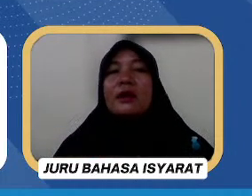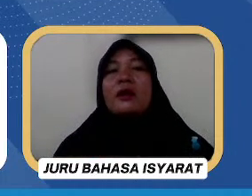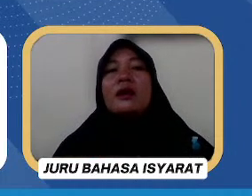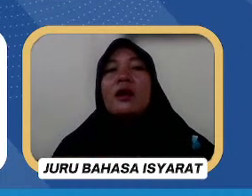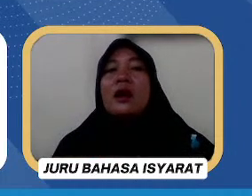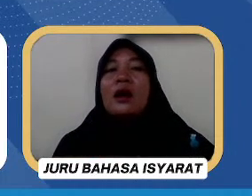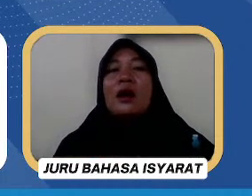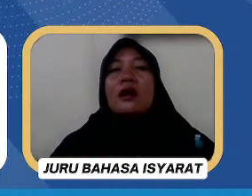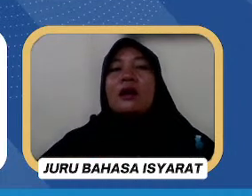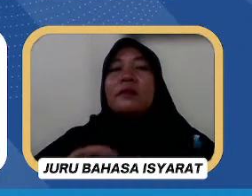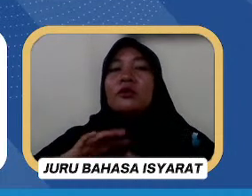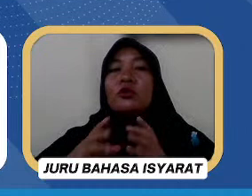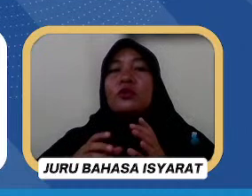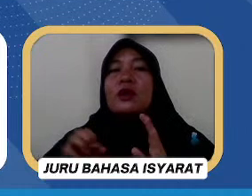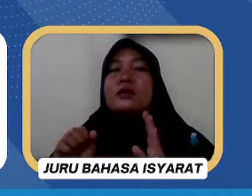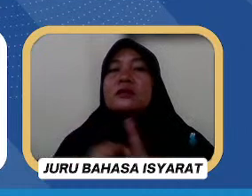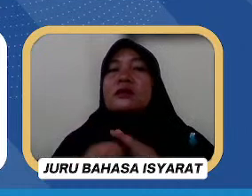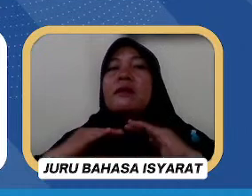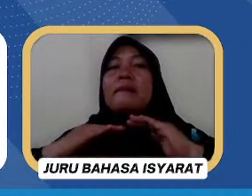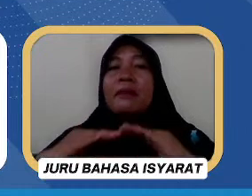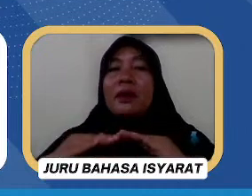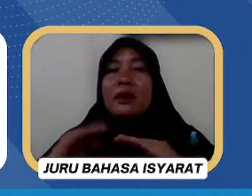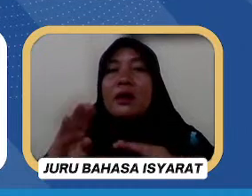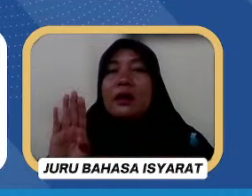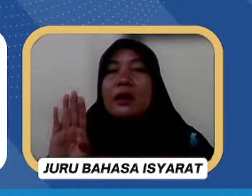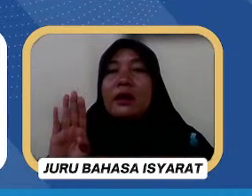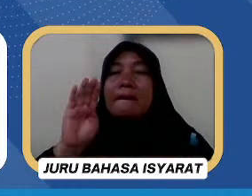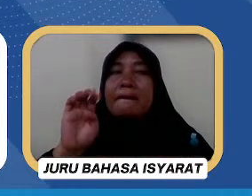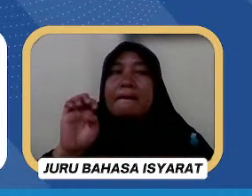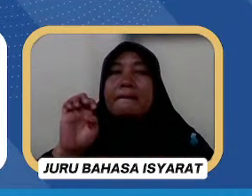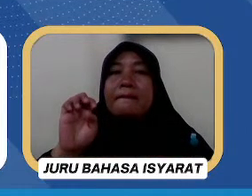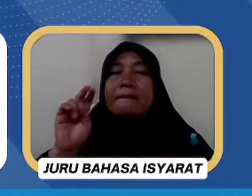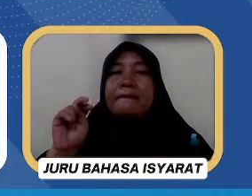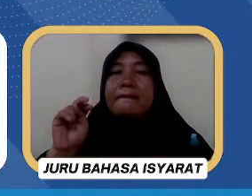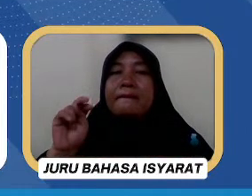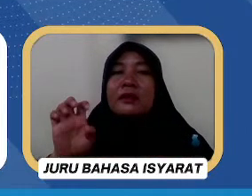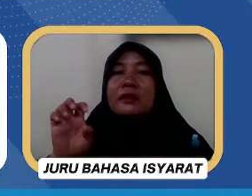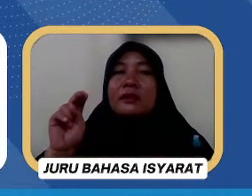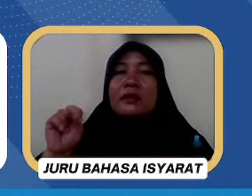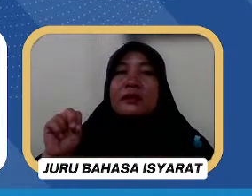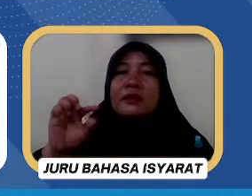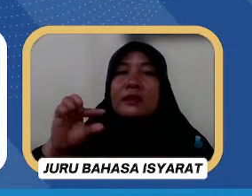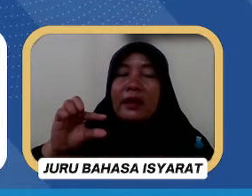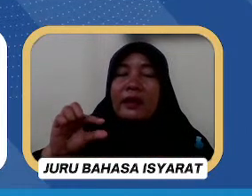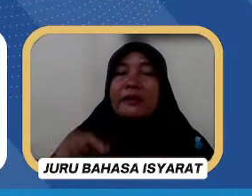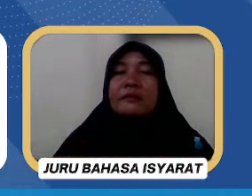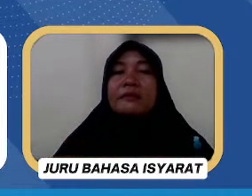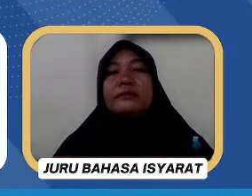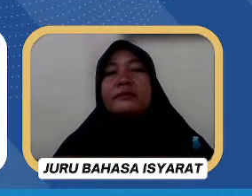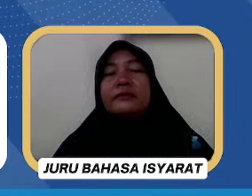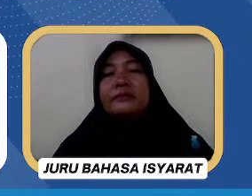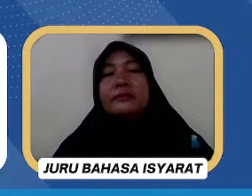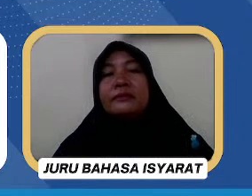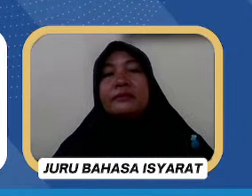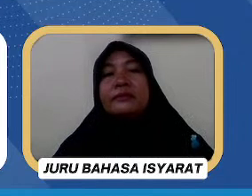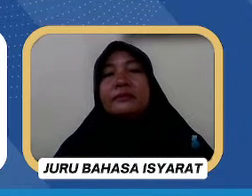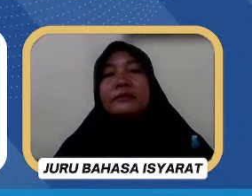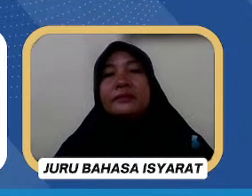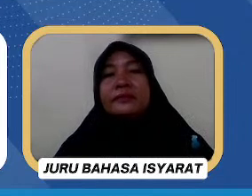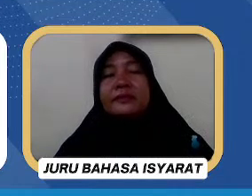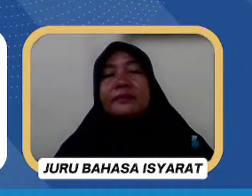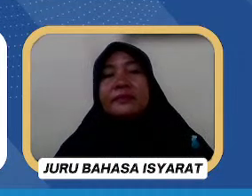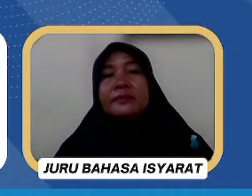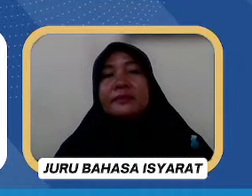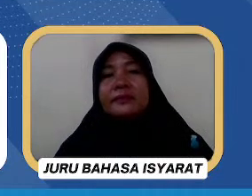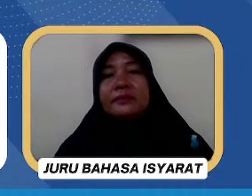ini kan dilahirkan bukan dari bawah gembok pisang, bukan. Kita ini dilahirkan dari orang tua, ada orang tua kita